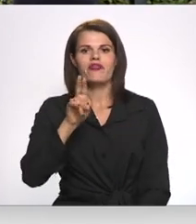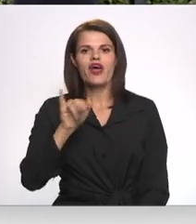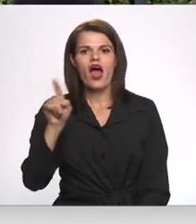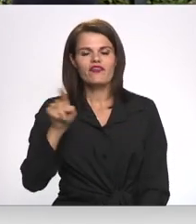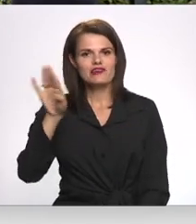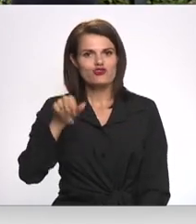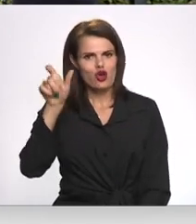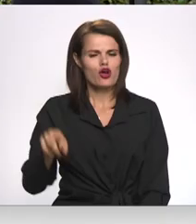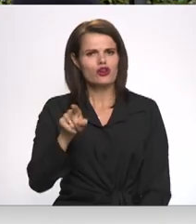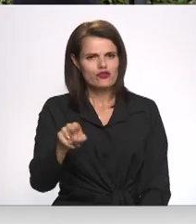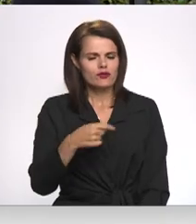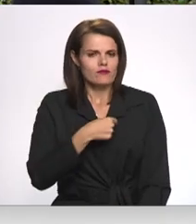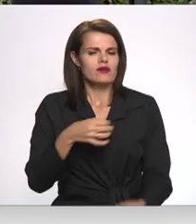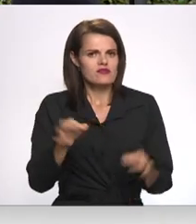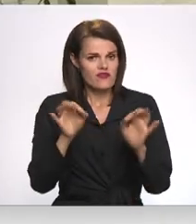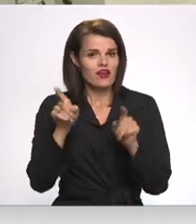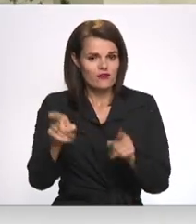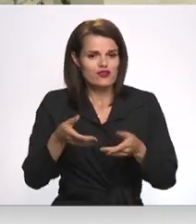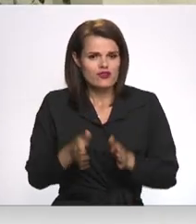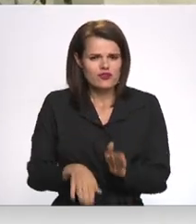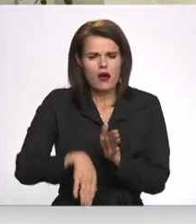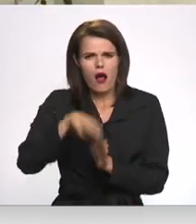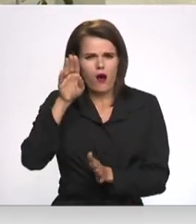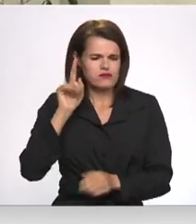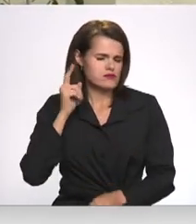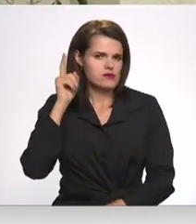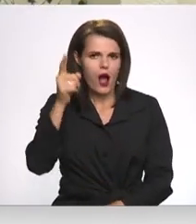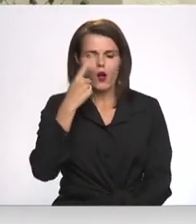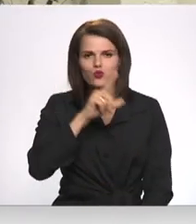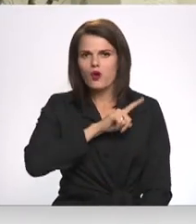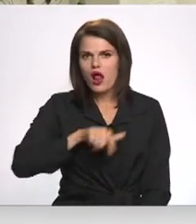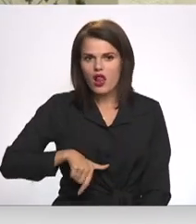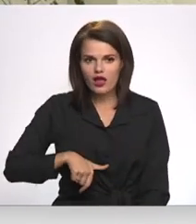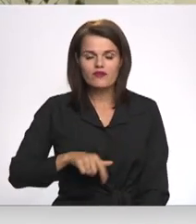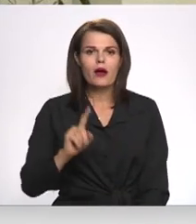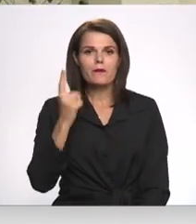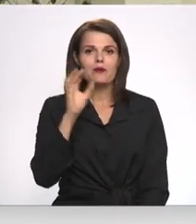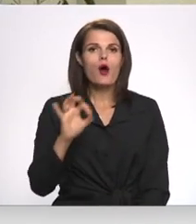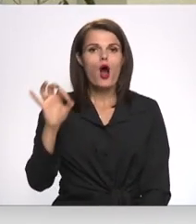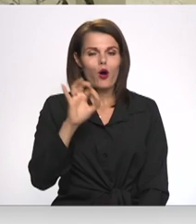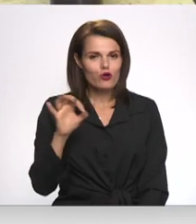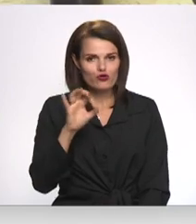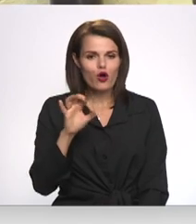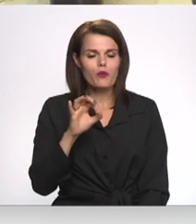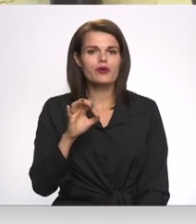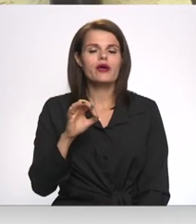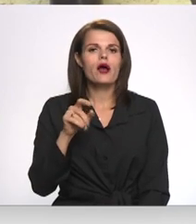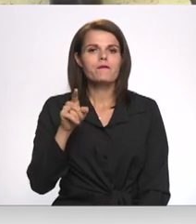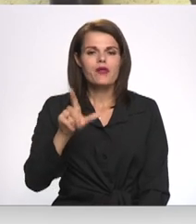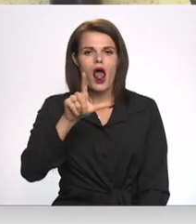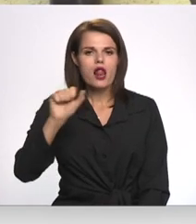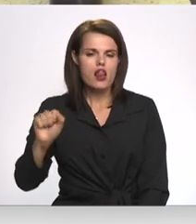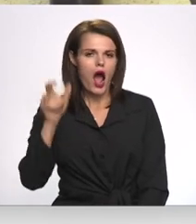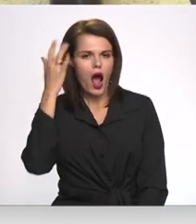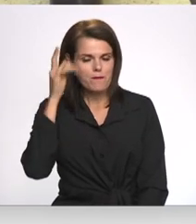lai gan dzīmis audzis un joprojām dzīvot tūkstošiem kilometru attālumā no Latvijas. 1. Oktobrī Los Angeles vēlēšanu